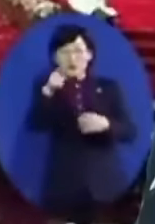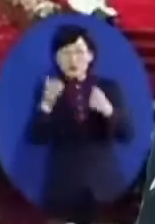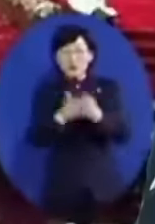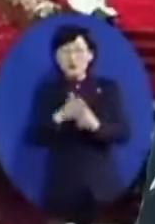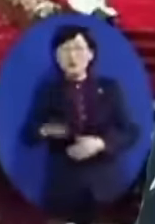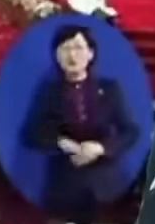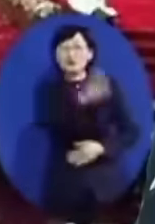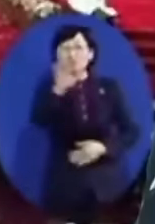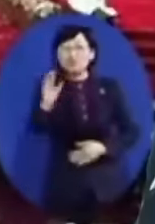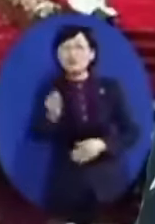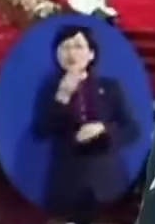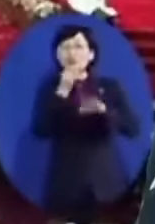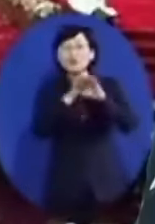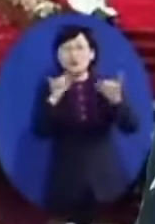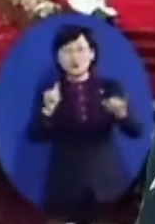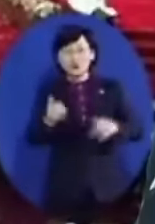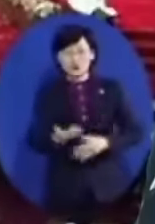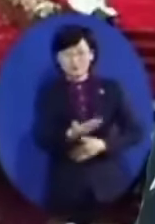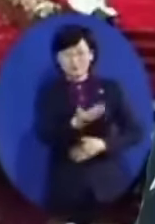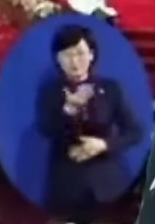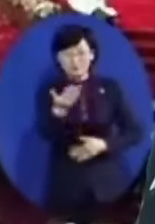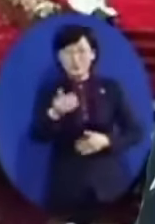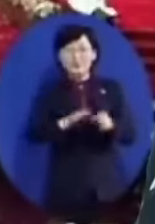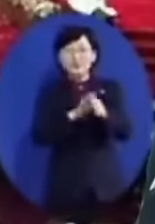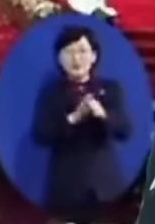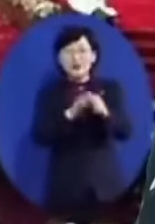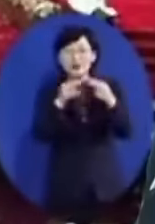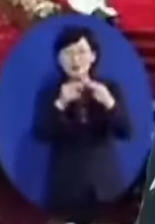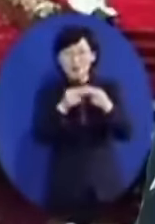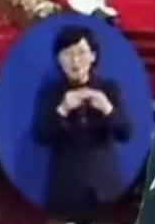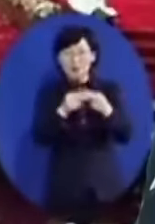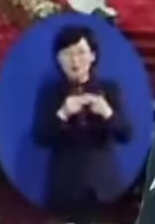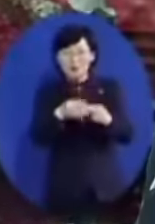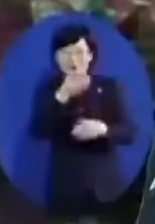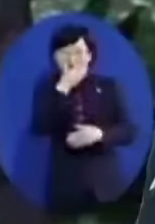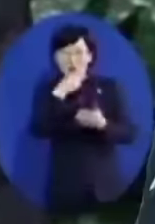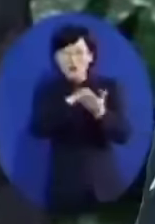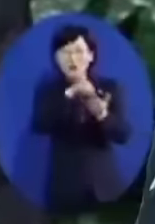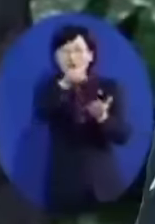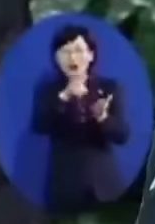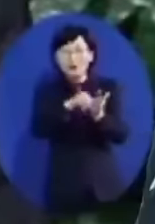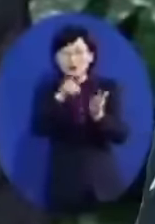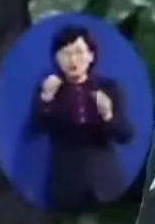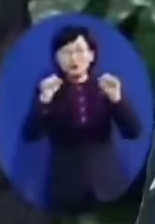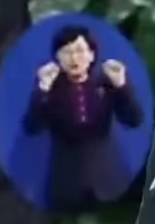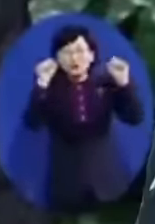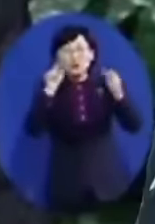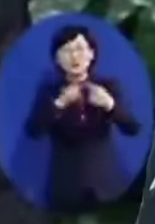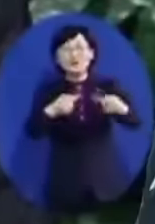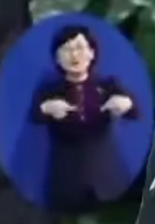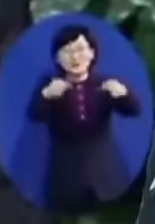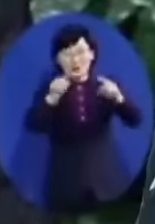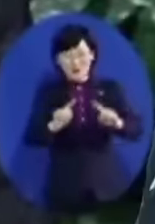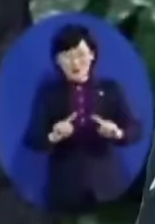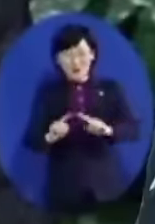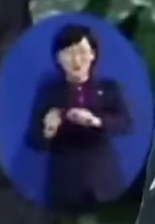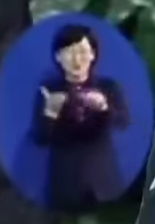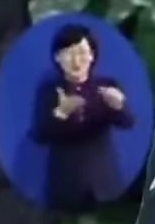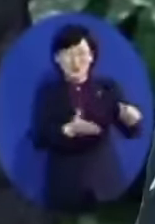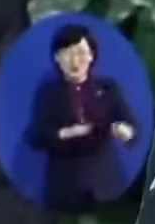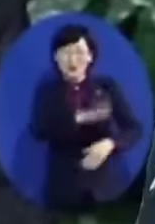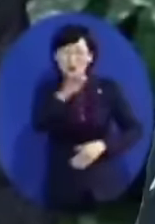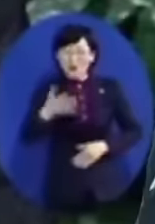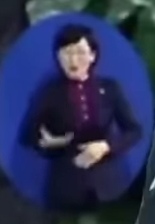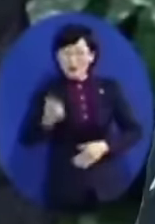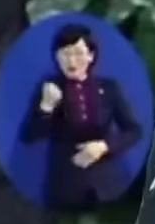교회 성도 여러분, 사랑과 행복 나누기 운동에 참여해서 우리가 가진